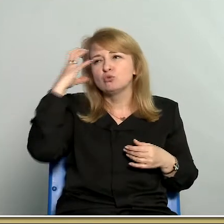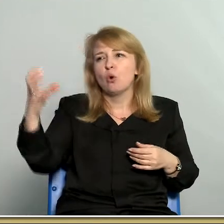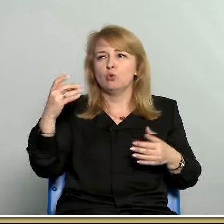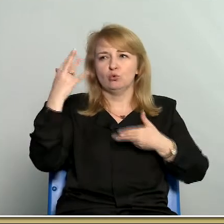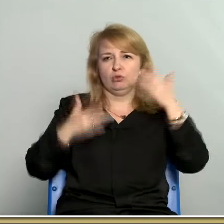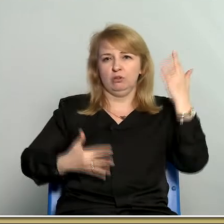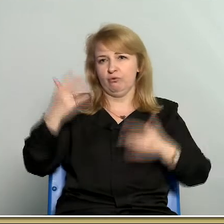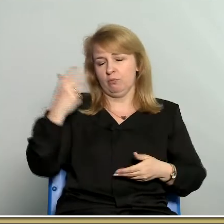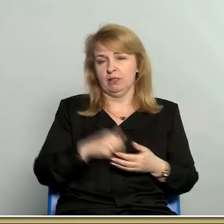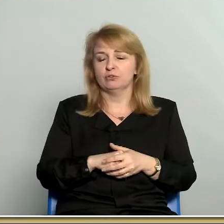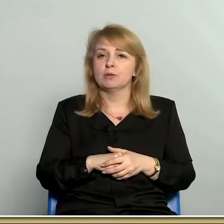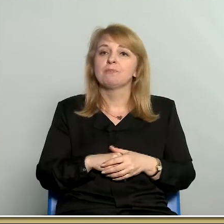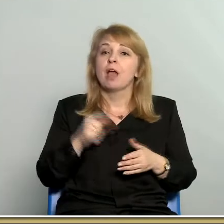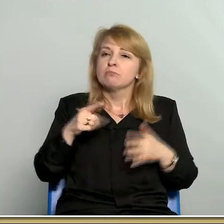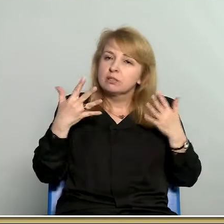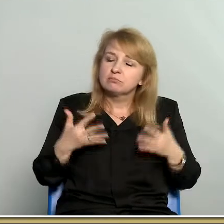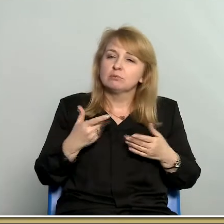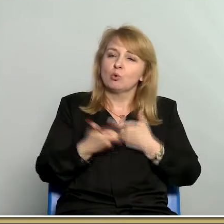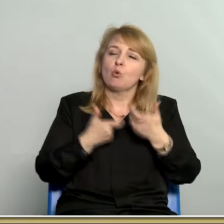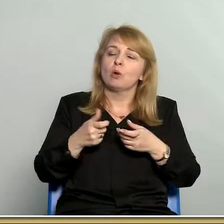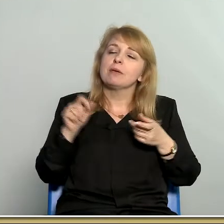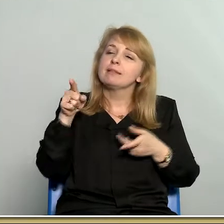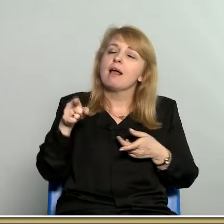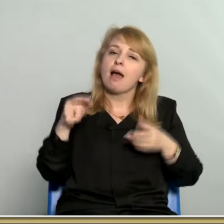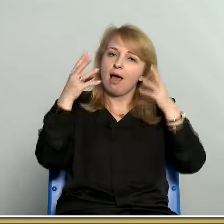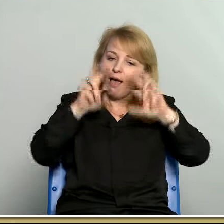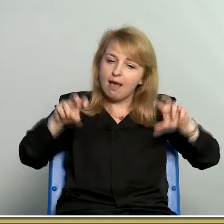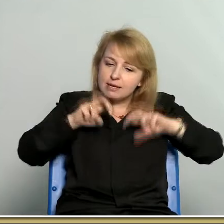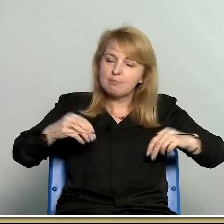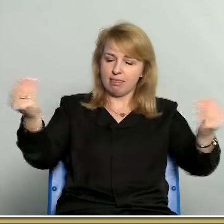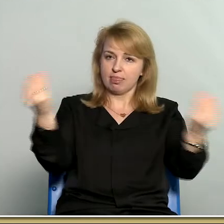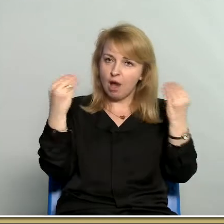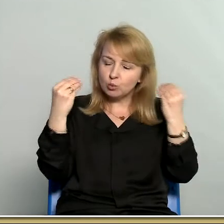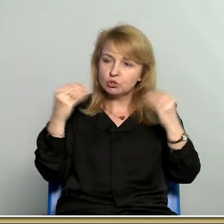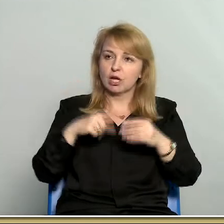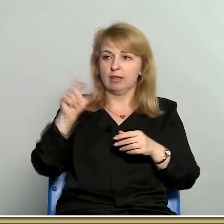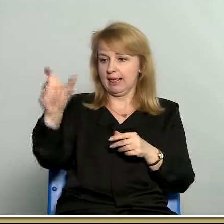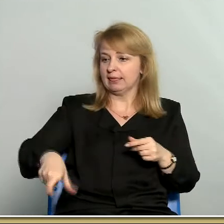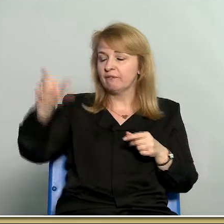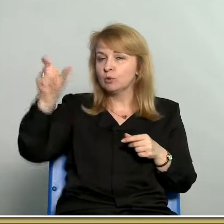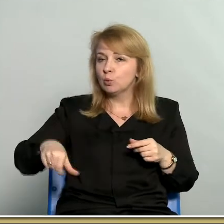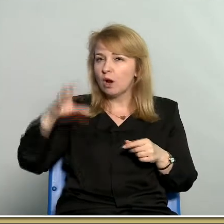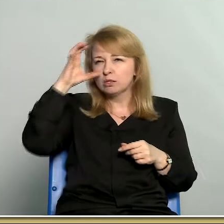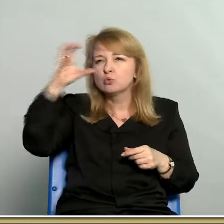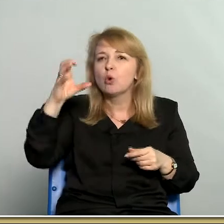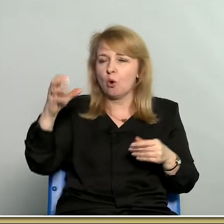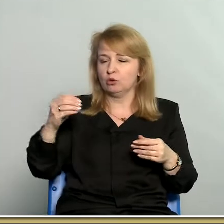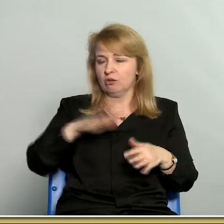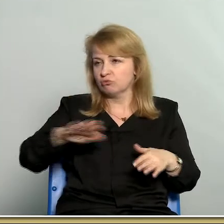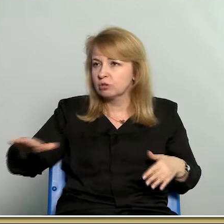Będziemy także stawiali na eksperymentalne nauczanie, czyli pracę indywidualną ze zdolnymi uczniami.